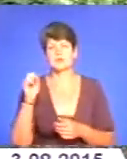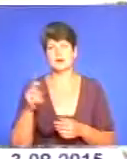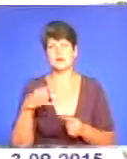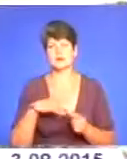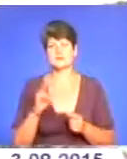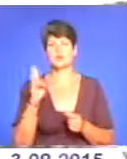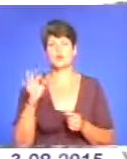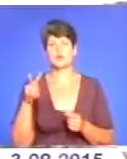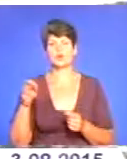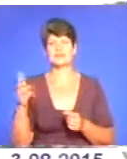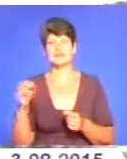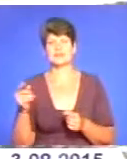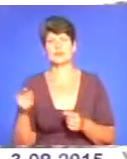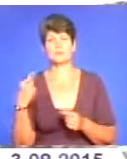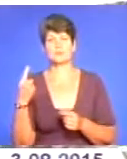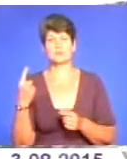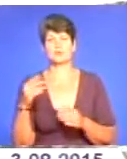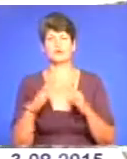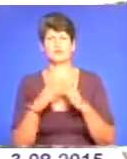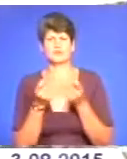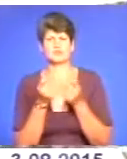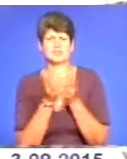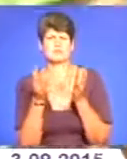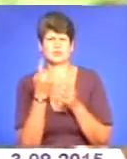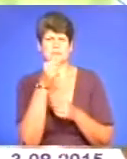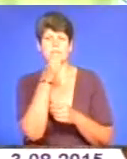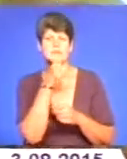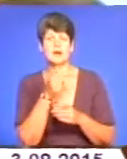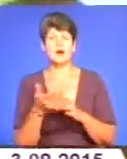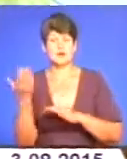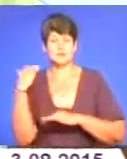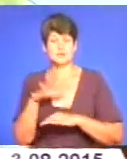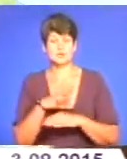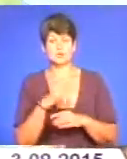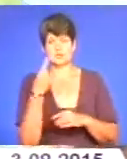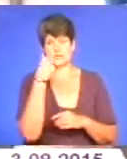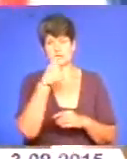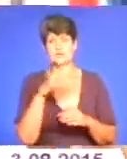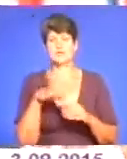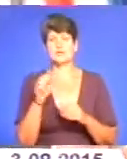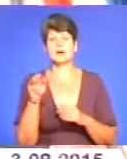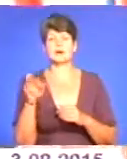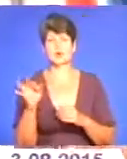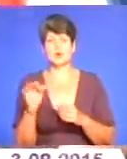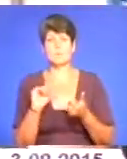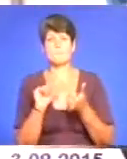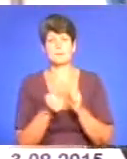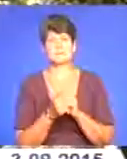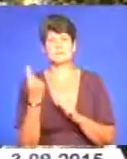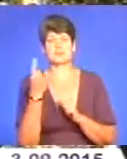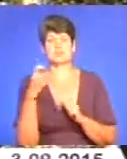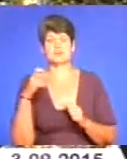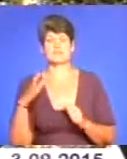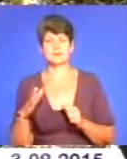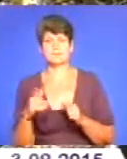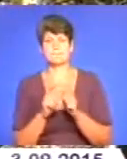Колодіївки Тернопільської області. Вдома трохи більше місяця. До того рік провів у зоні АТО, мобілізований під час першої хвилі.